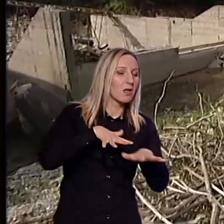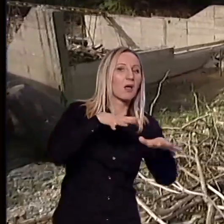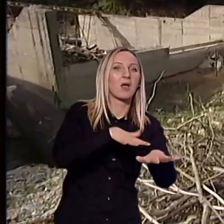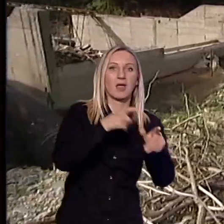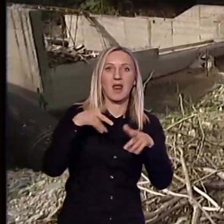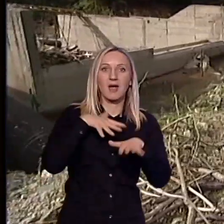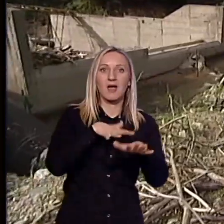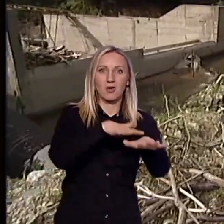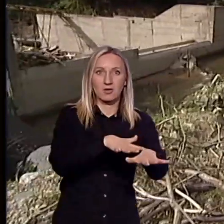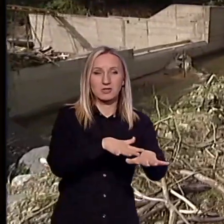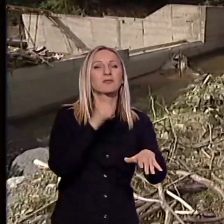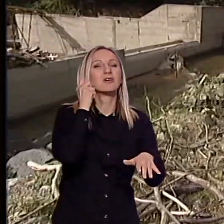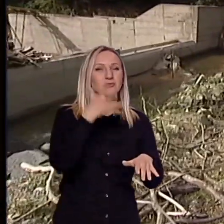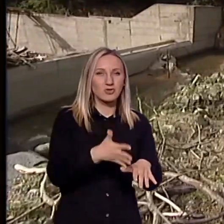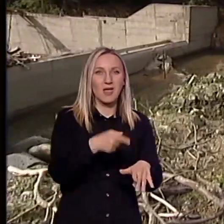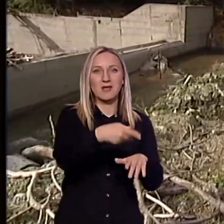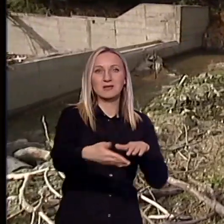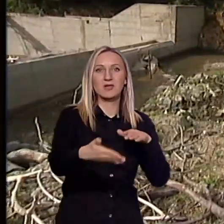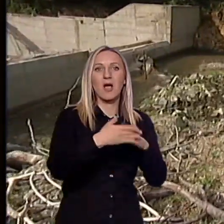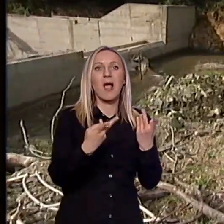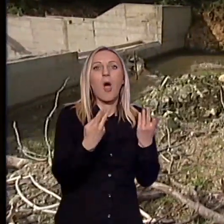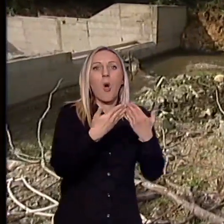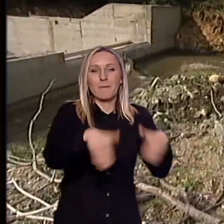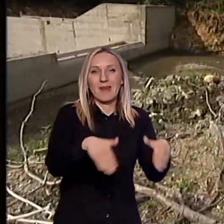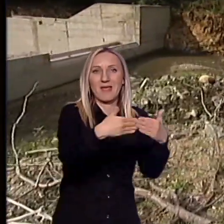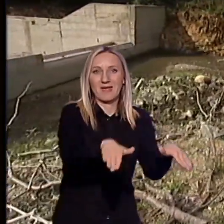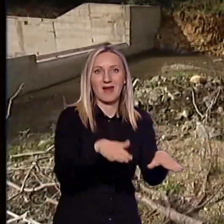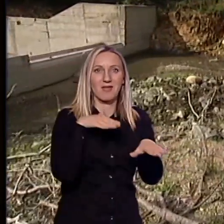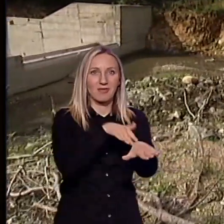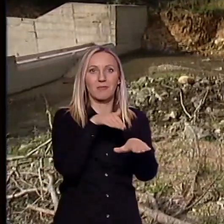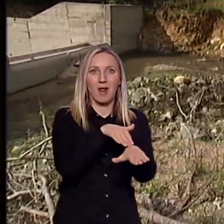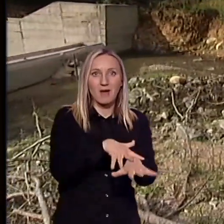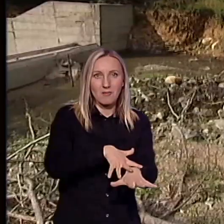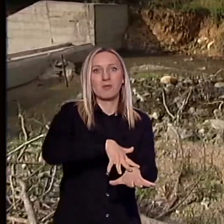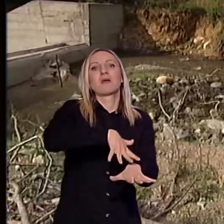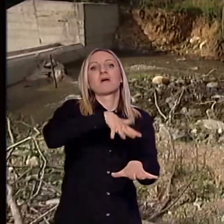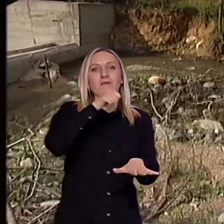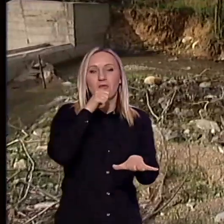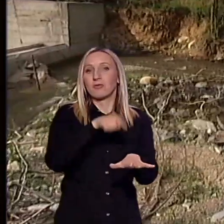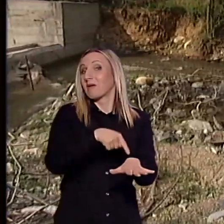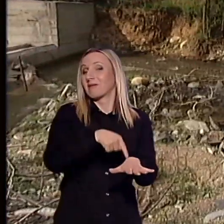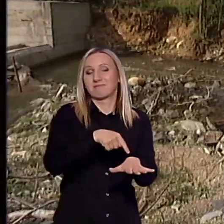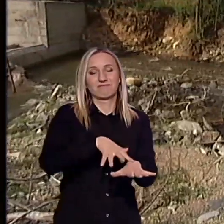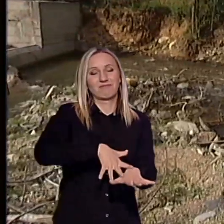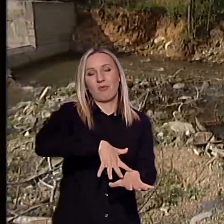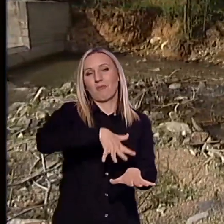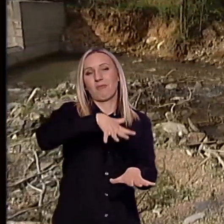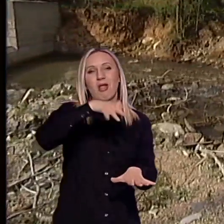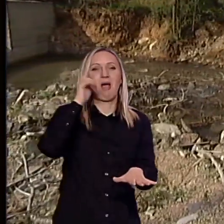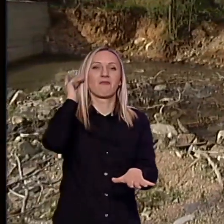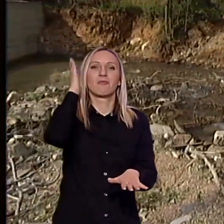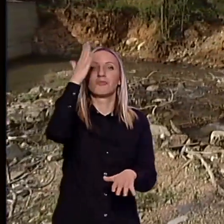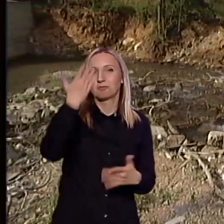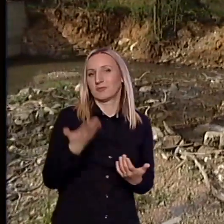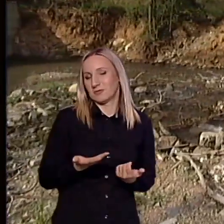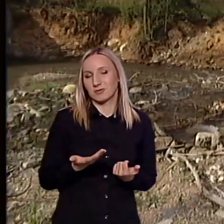što vrlo često izaziva stvaranje nekih pregrada koje su odlična mesta za buduće